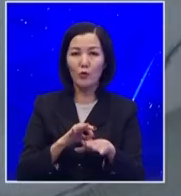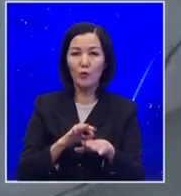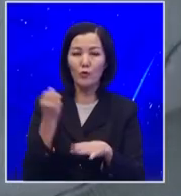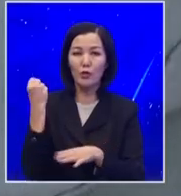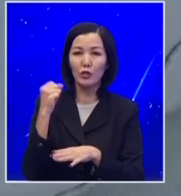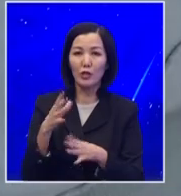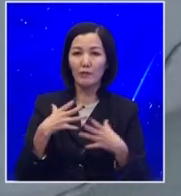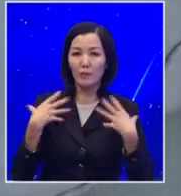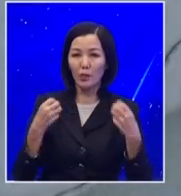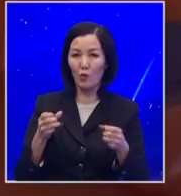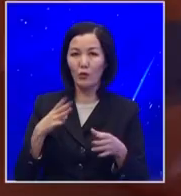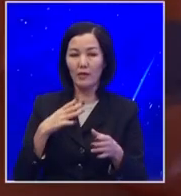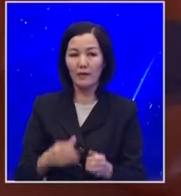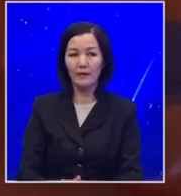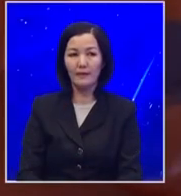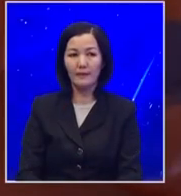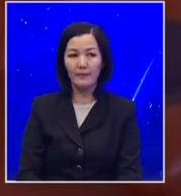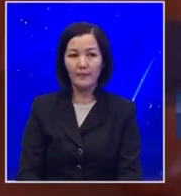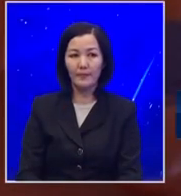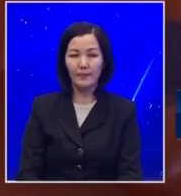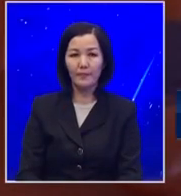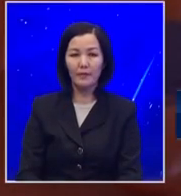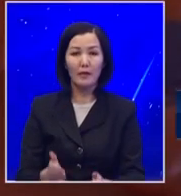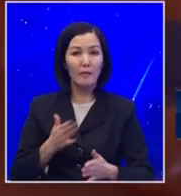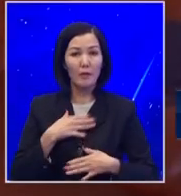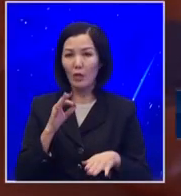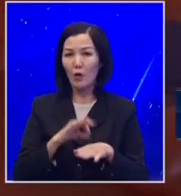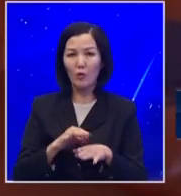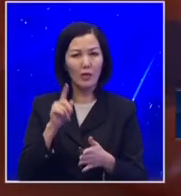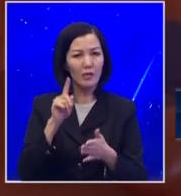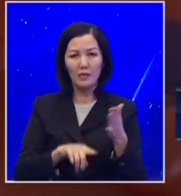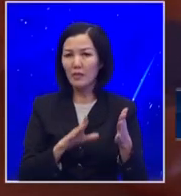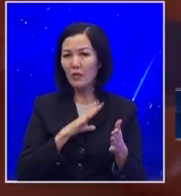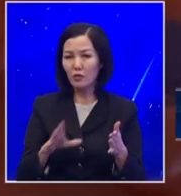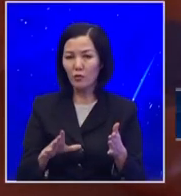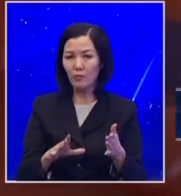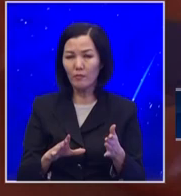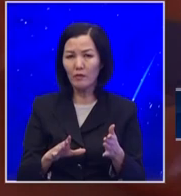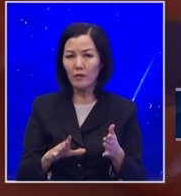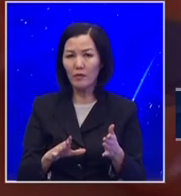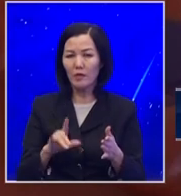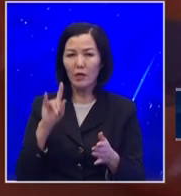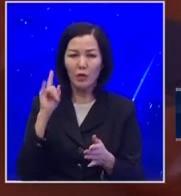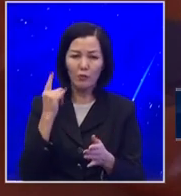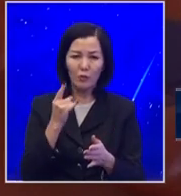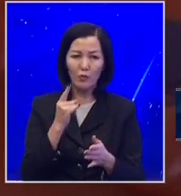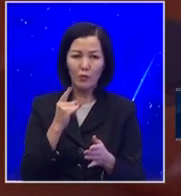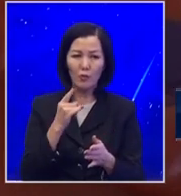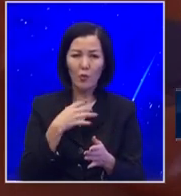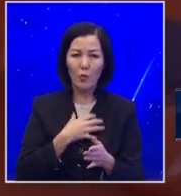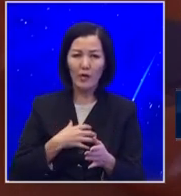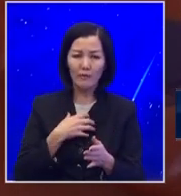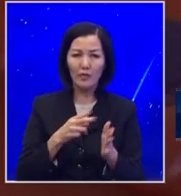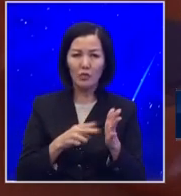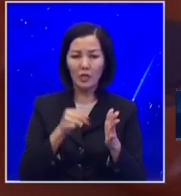дерттен құлан таза айықты. Бұл ауруға мен сенбедім, бірақ аяқ астынан солай болды. Мен көбінде баламды жаңағы 7 айлық